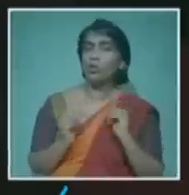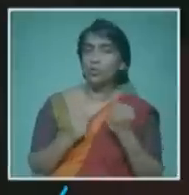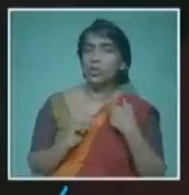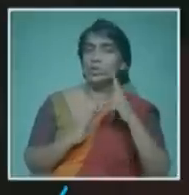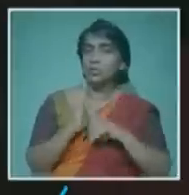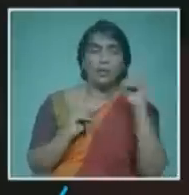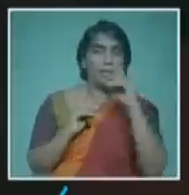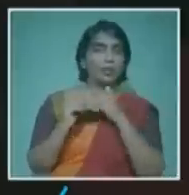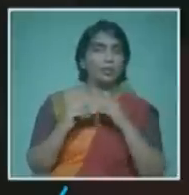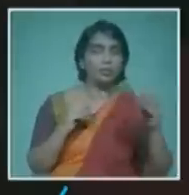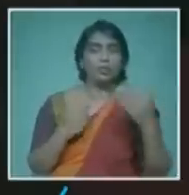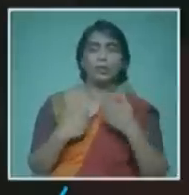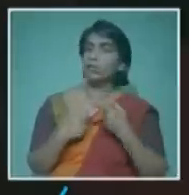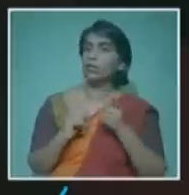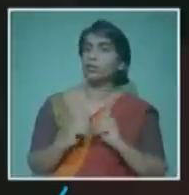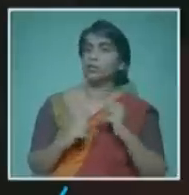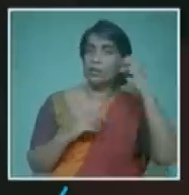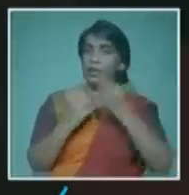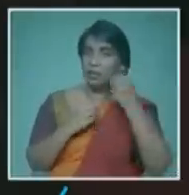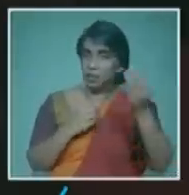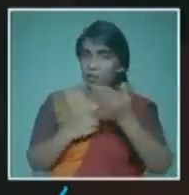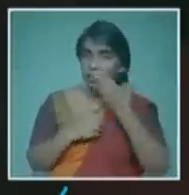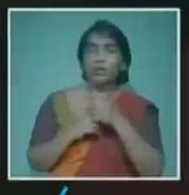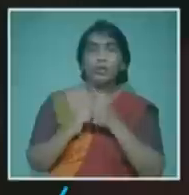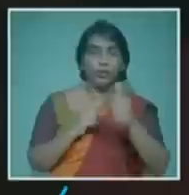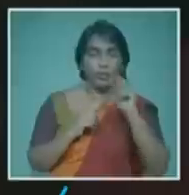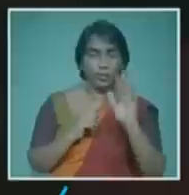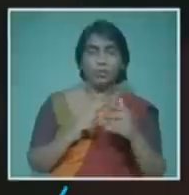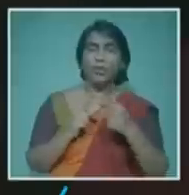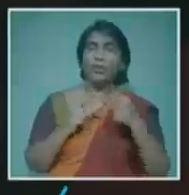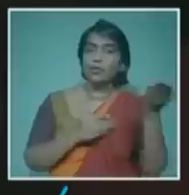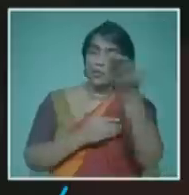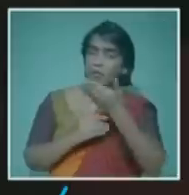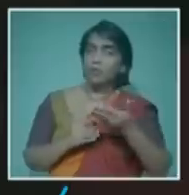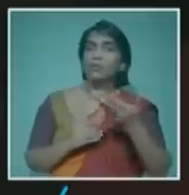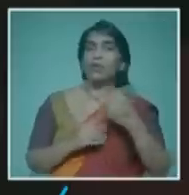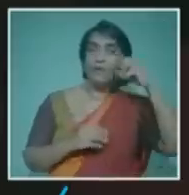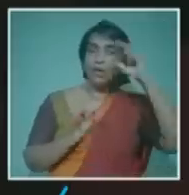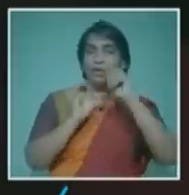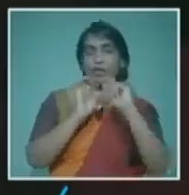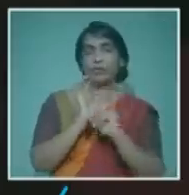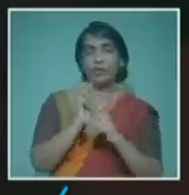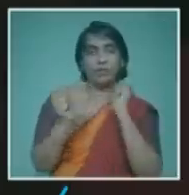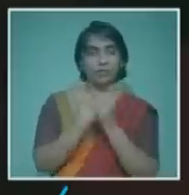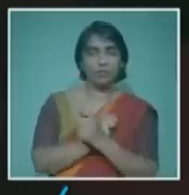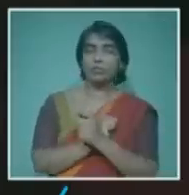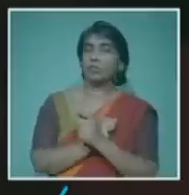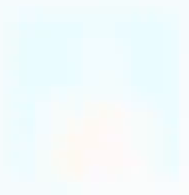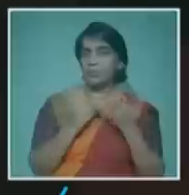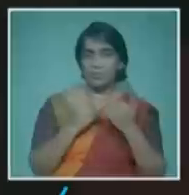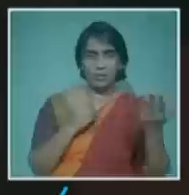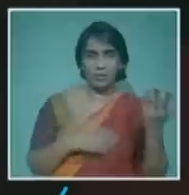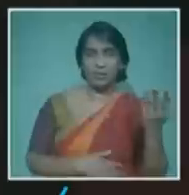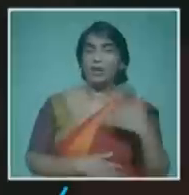ජනවාරි මාසේ පළවෙනි දිනකටවත් අපිට අකණ්ඩව විදුලිය දෙන්න පුළුවන්ද කියලා ඒක කරන්න නම් විපක්ෂින් ඔබතුමන්ලා විදුලි බිල සංශෝධනය කරනකට විරුද්ධලා පුළුවන් කමක් නැහැ මේක